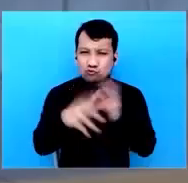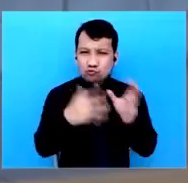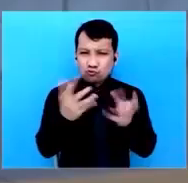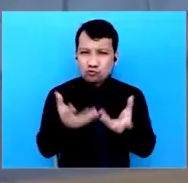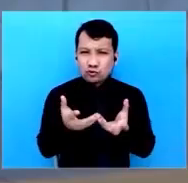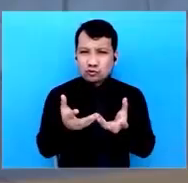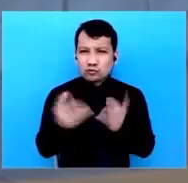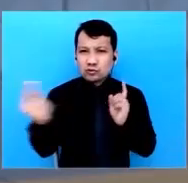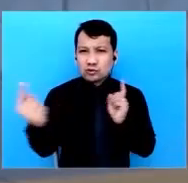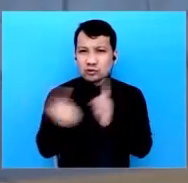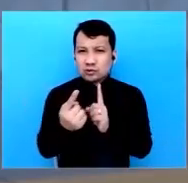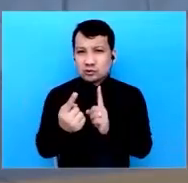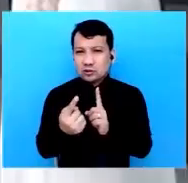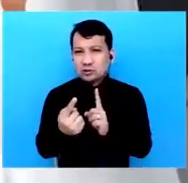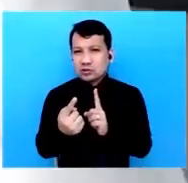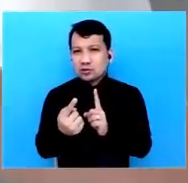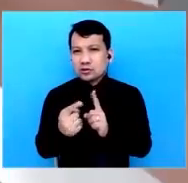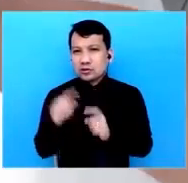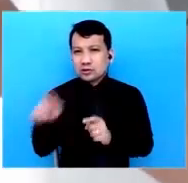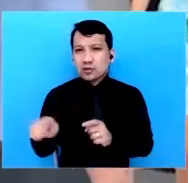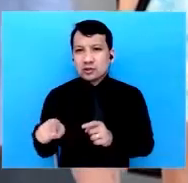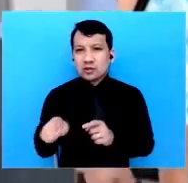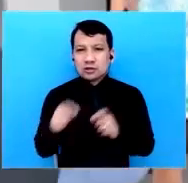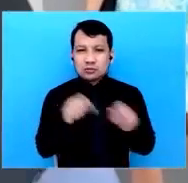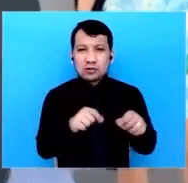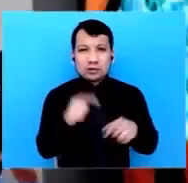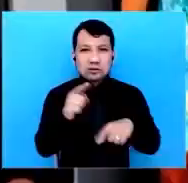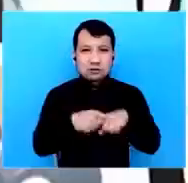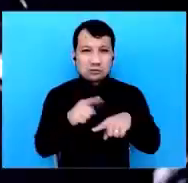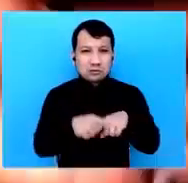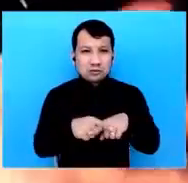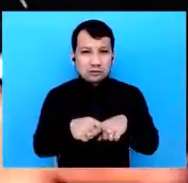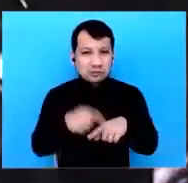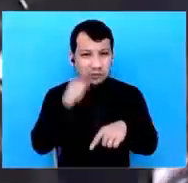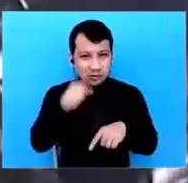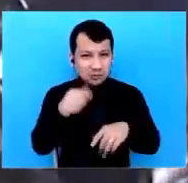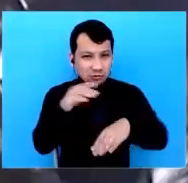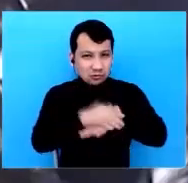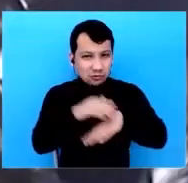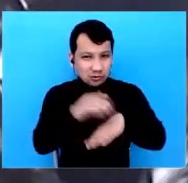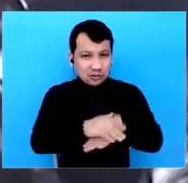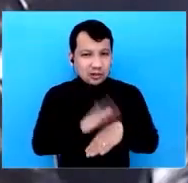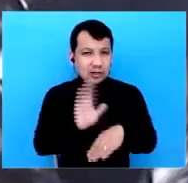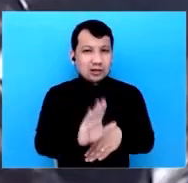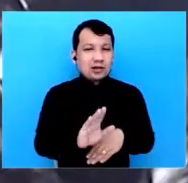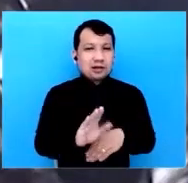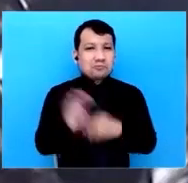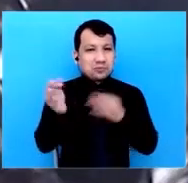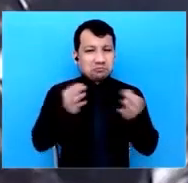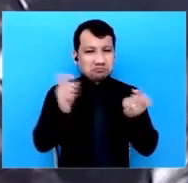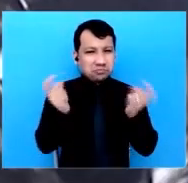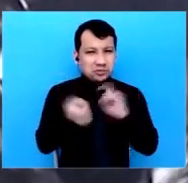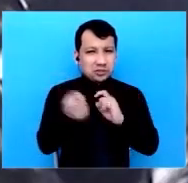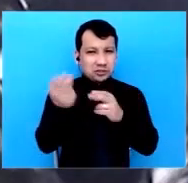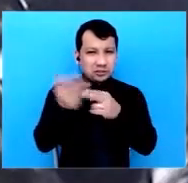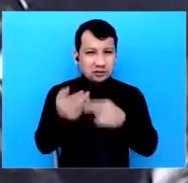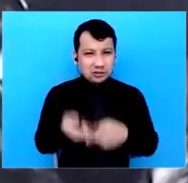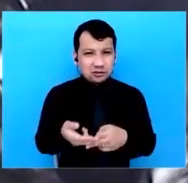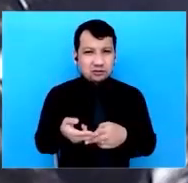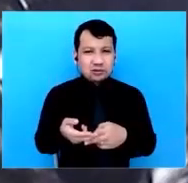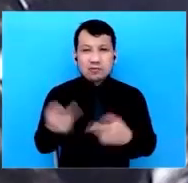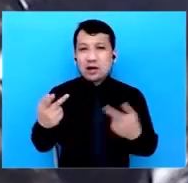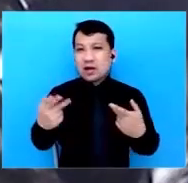makasalubong ang troll na nagbabanta sa'yo. Tanong, sa pagpapalit ba ng pangalan, magkakaroon kaya